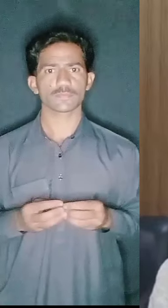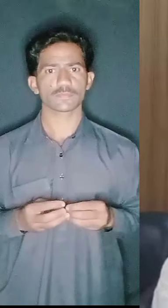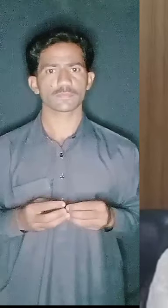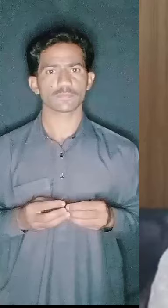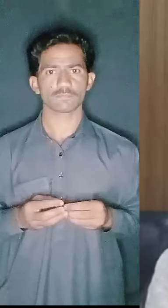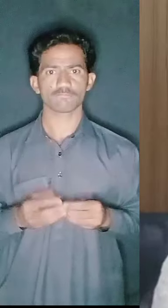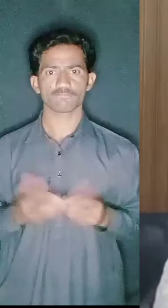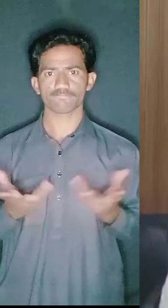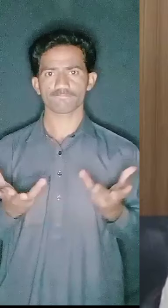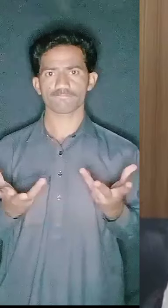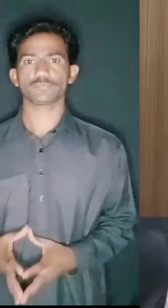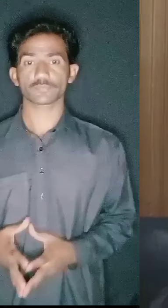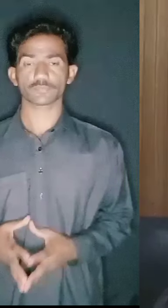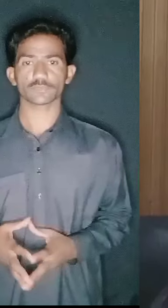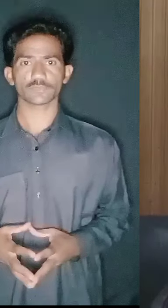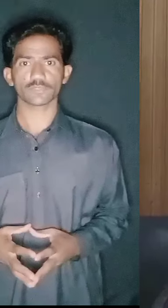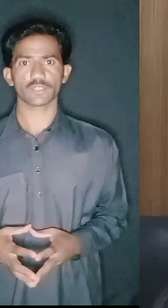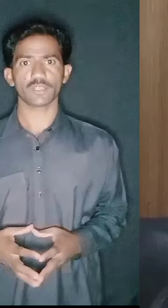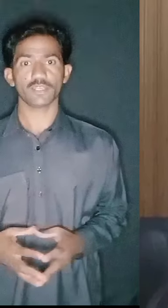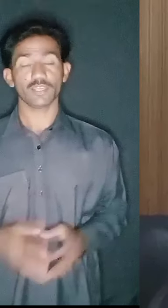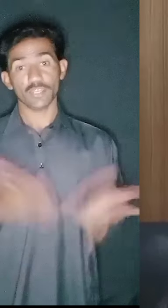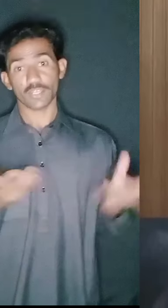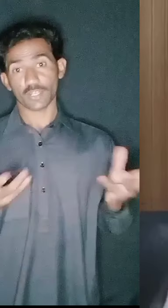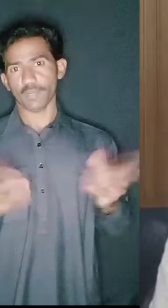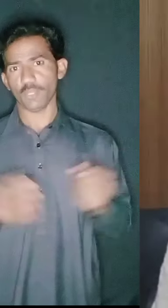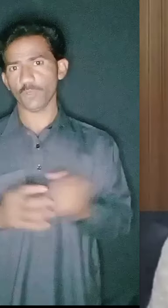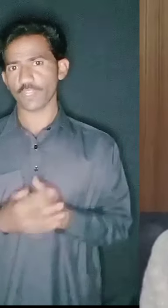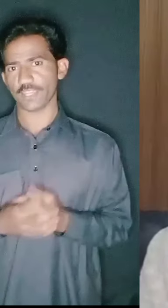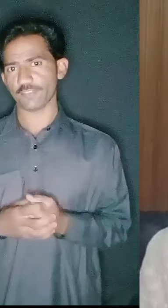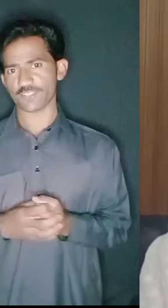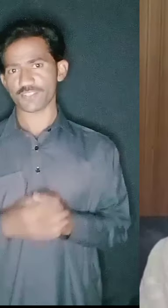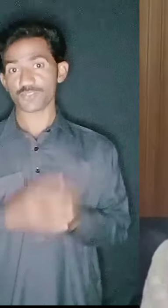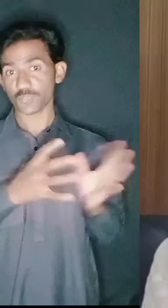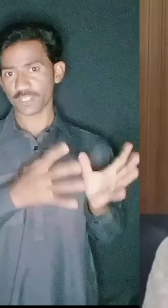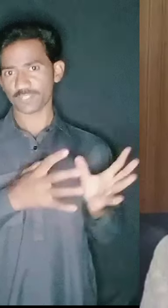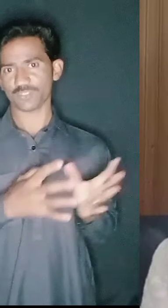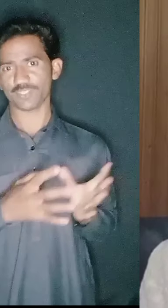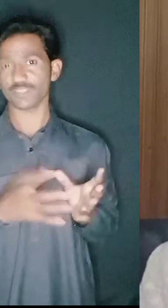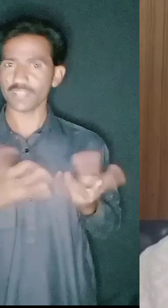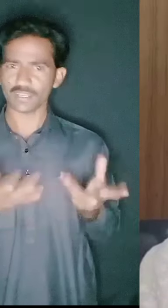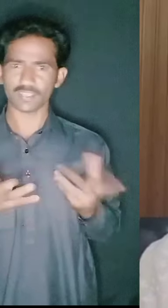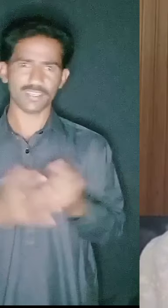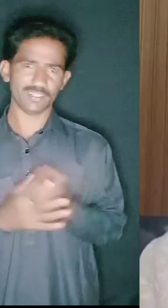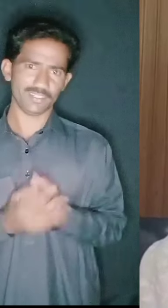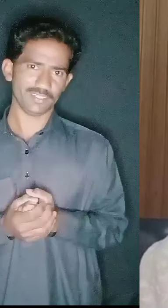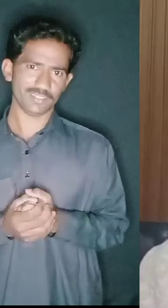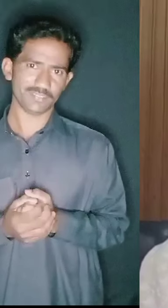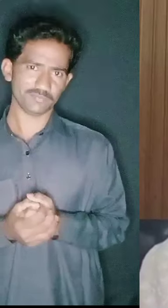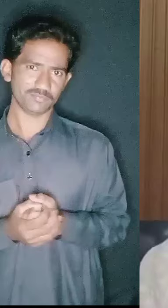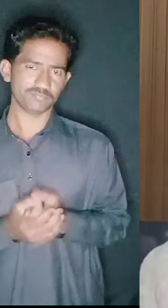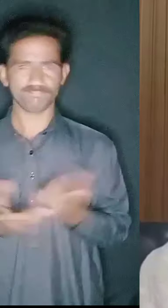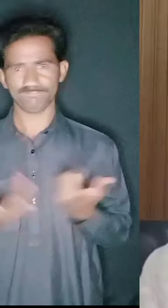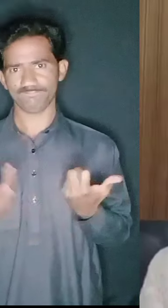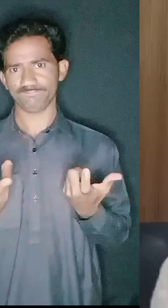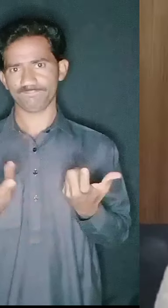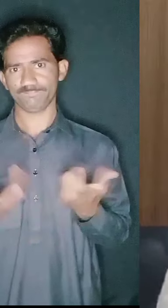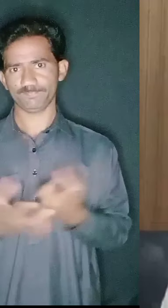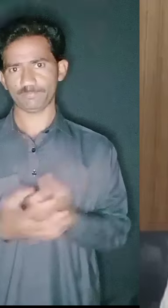को ही ख़त्म करवा दिया, पकड़ी भी गए हैं आप। लेकिन है कि वो चाहता था ना, आपकी मोहब्बत में गिरफ्तार था, आपसे शादी करना चाहता था ना वो